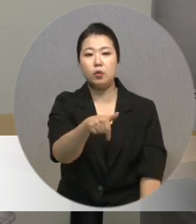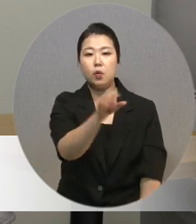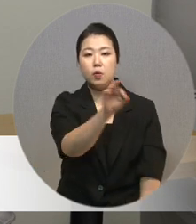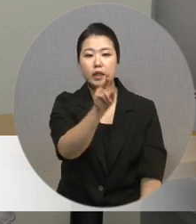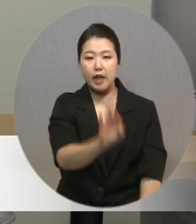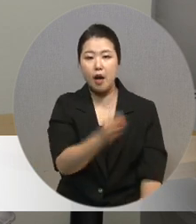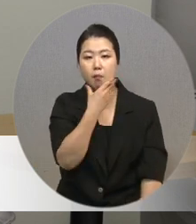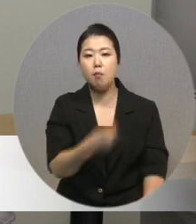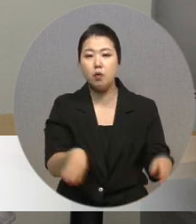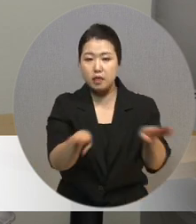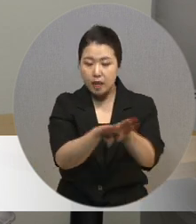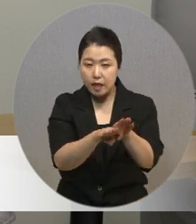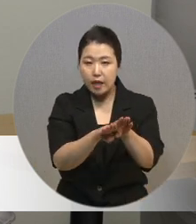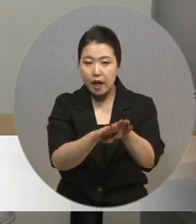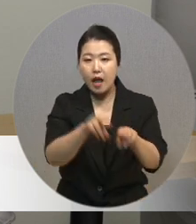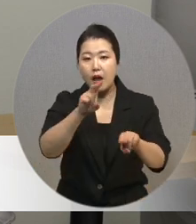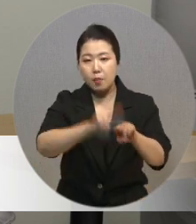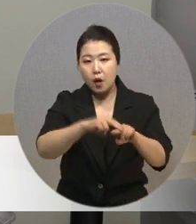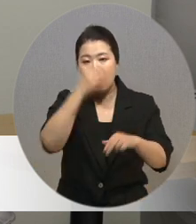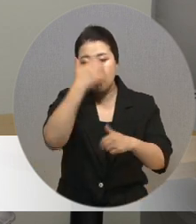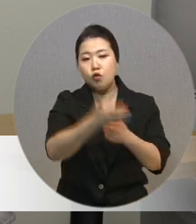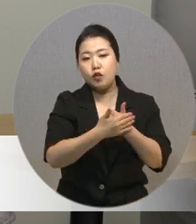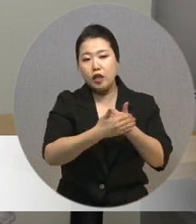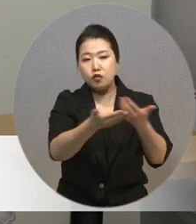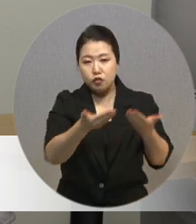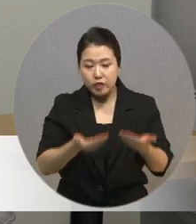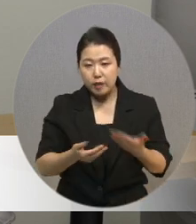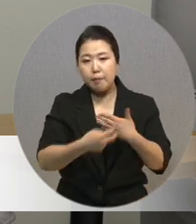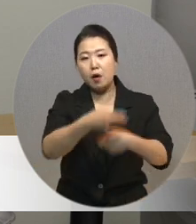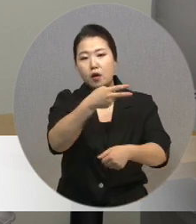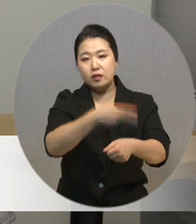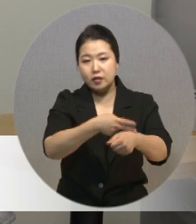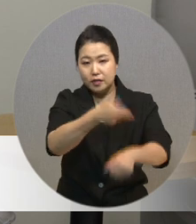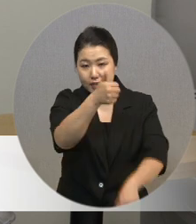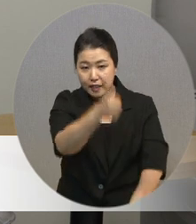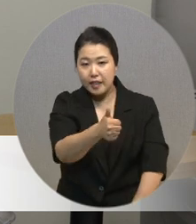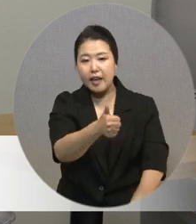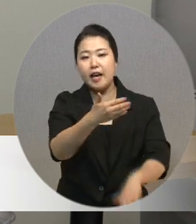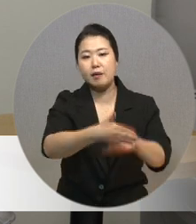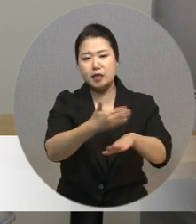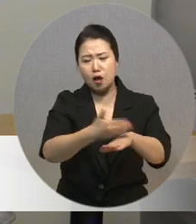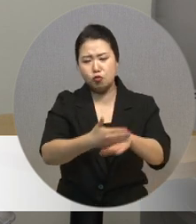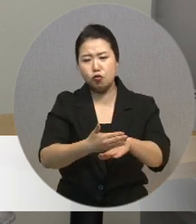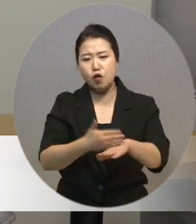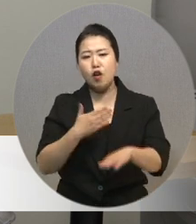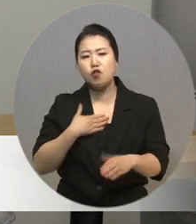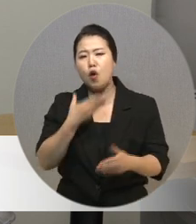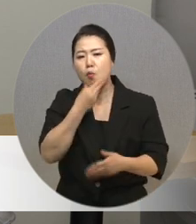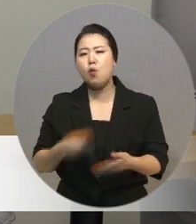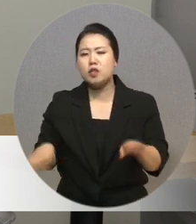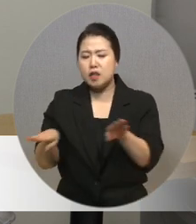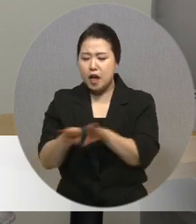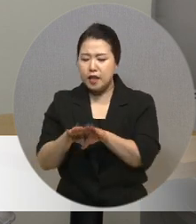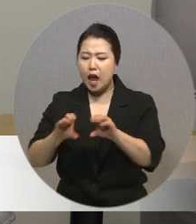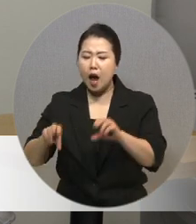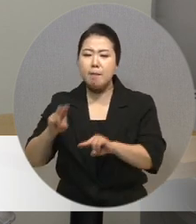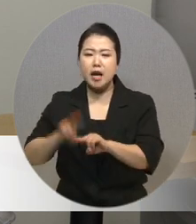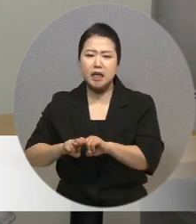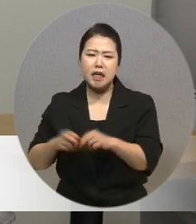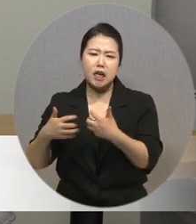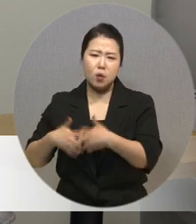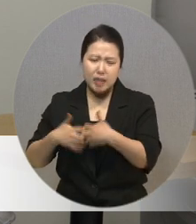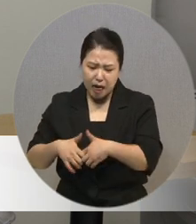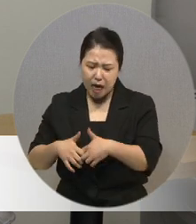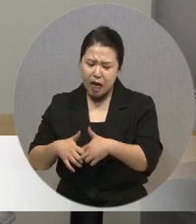마귀를 후원해 주신 병원장님께 감사드리고요 저희 안마기가 고장이 나서 안마기가 필요했던 시점에